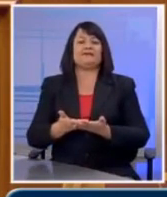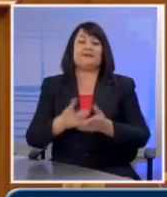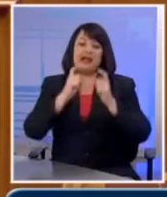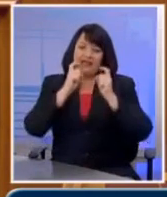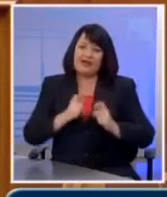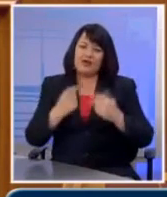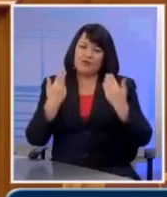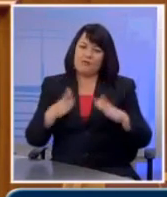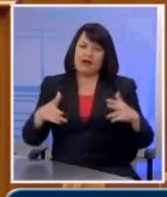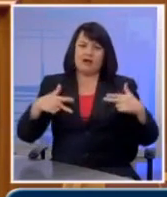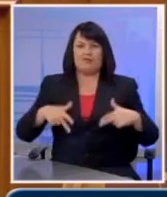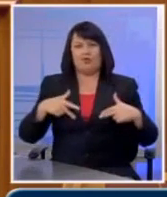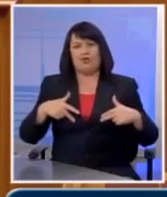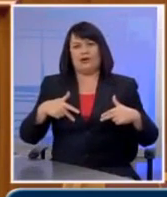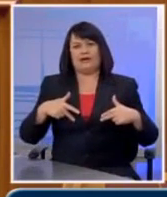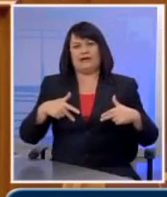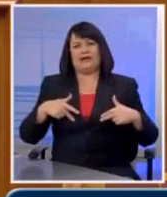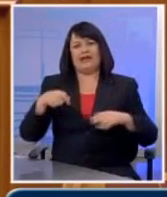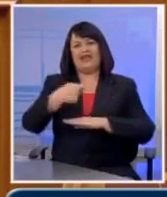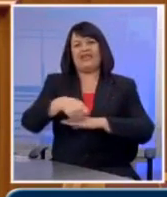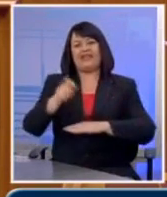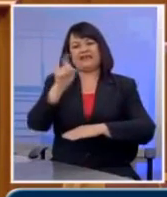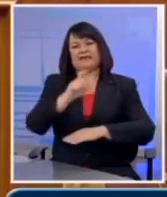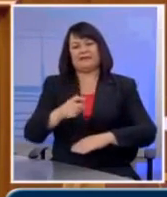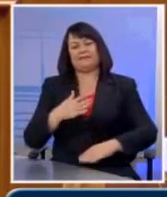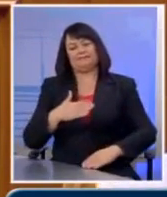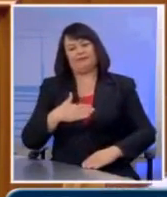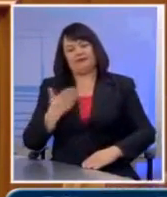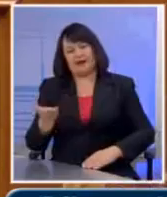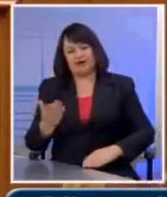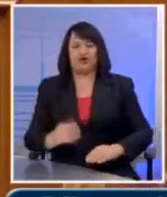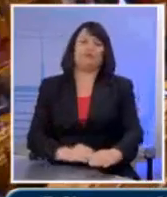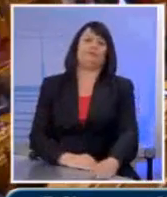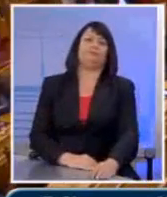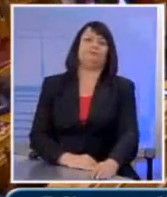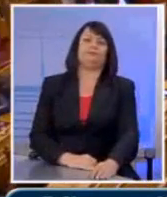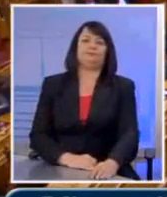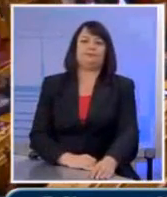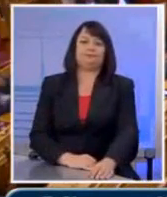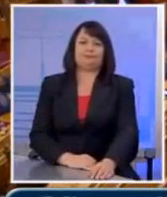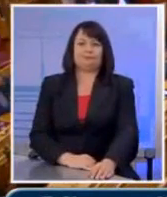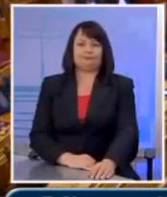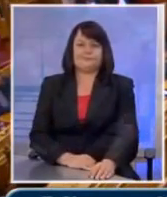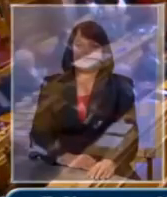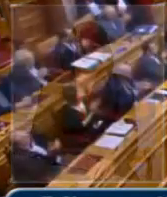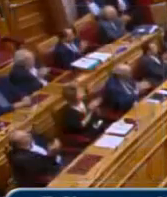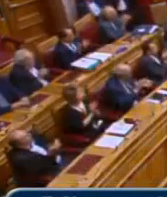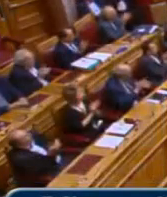για να γίνει και η δίκη της Siemens. Σας ευχαριστώ πολύ. Ευχαριστώ πολύ κύριε Υπουργέ.